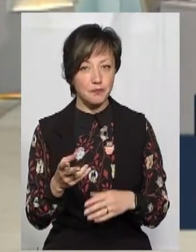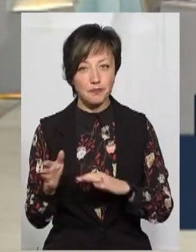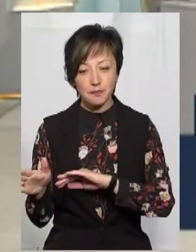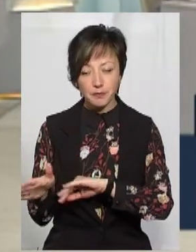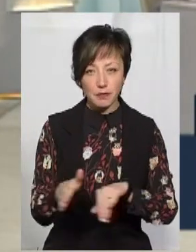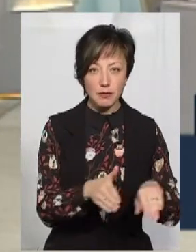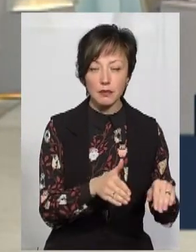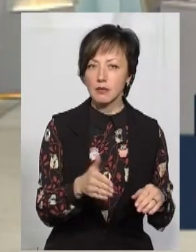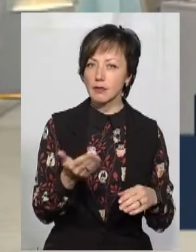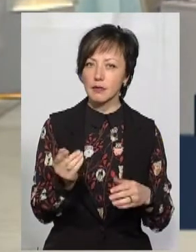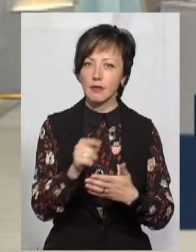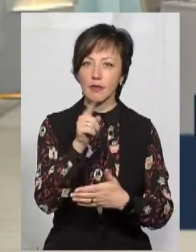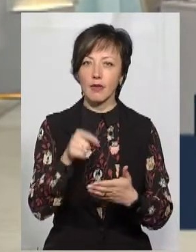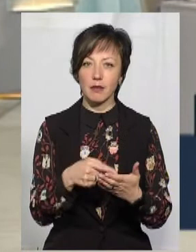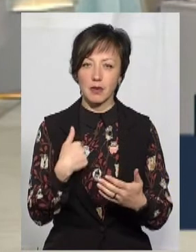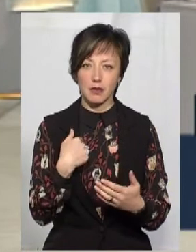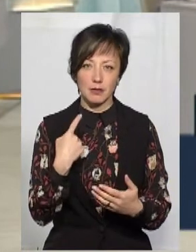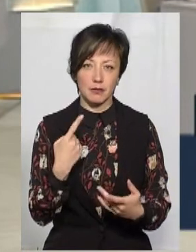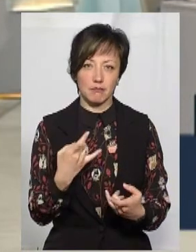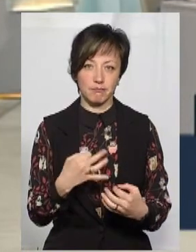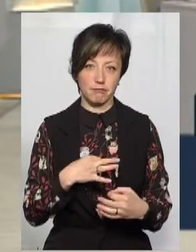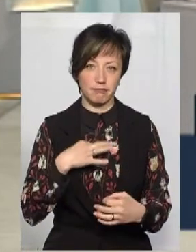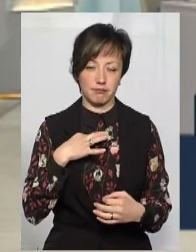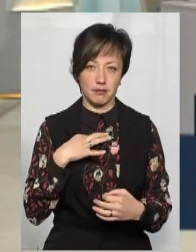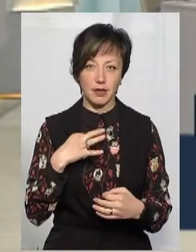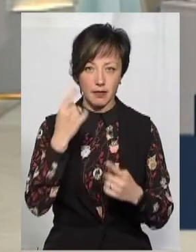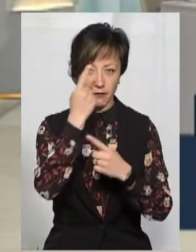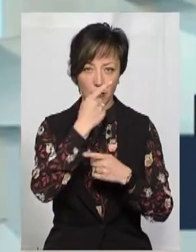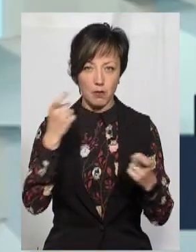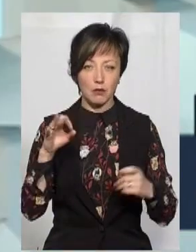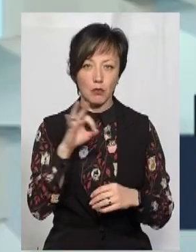про утилізаційні пакети. А вас?